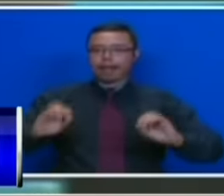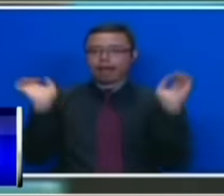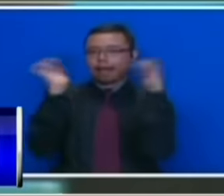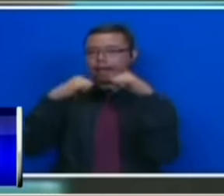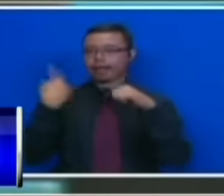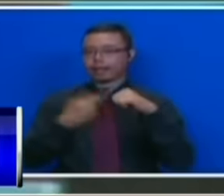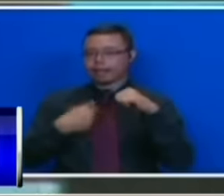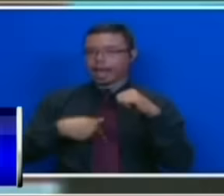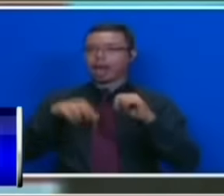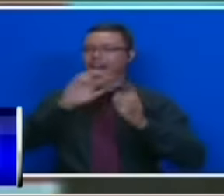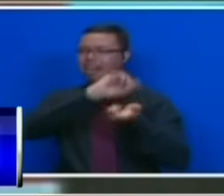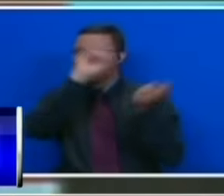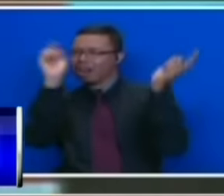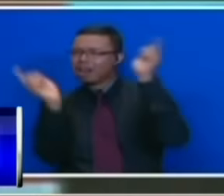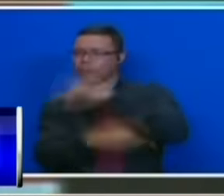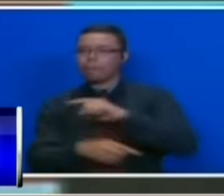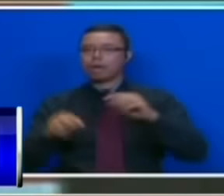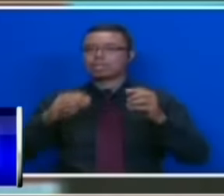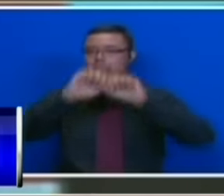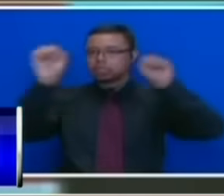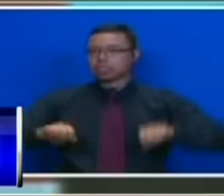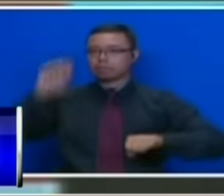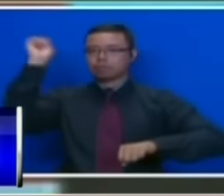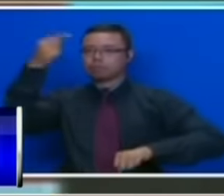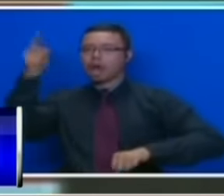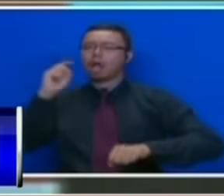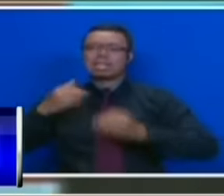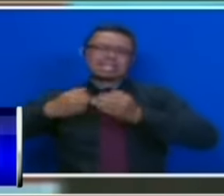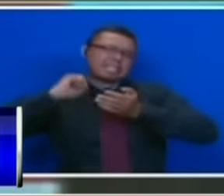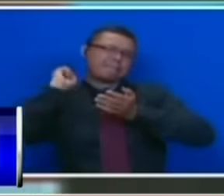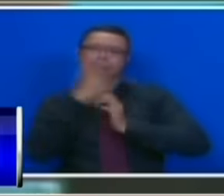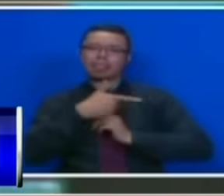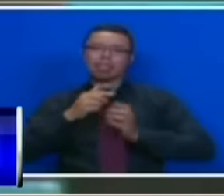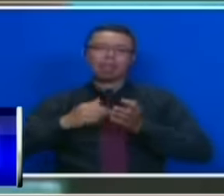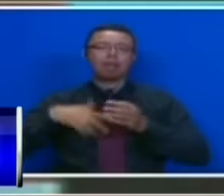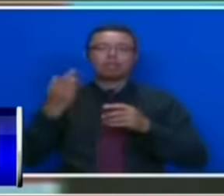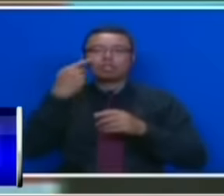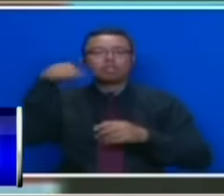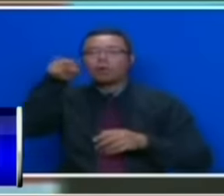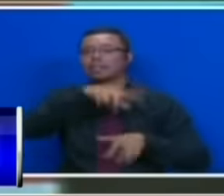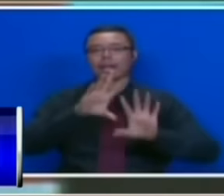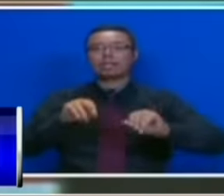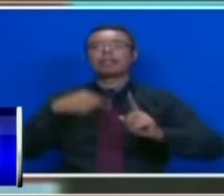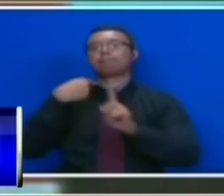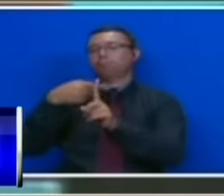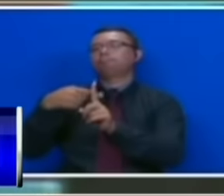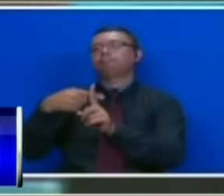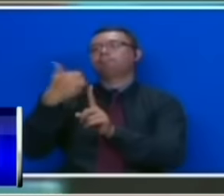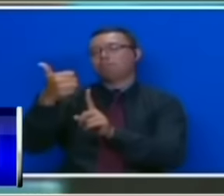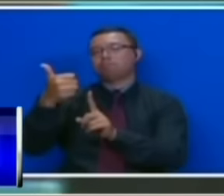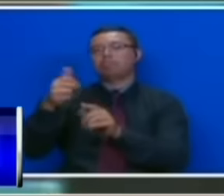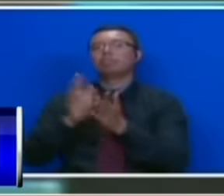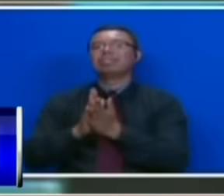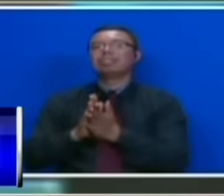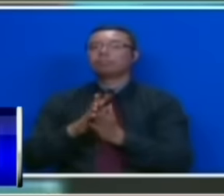kita, reformasi birokrasi akan berjalan dengan cepat, dengan suasana kerja yang positif, dengan